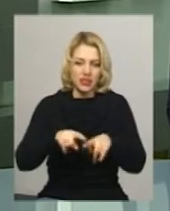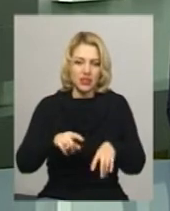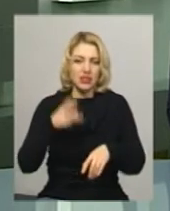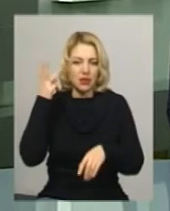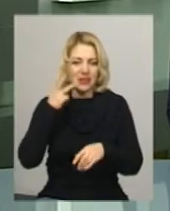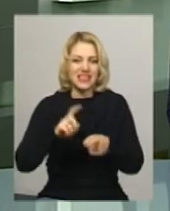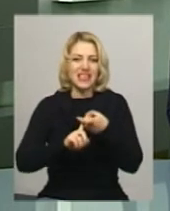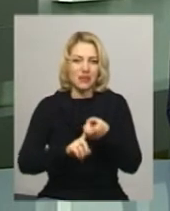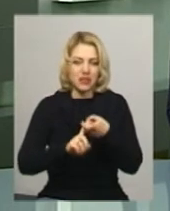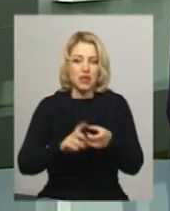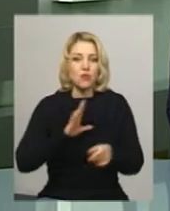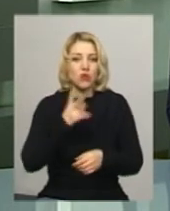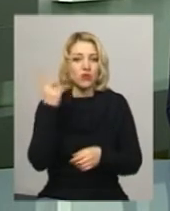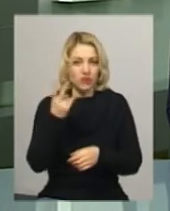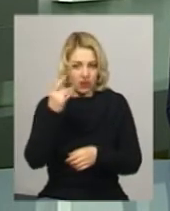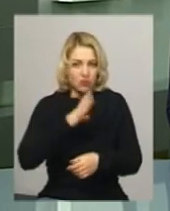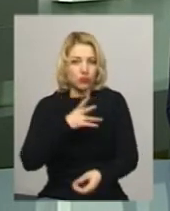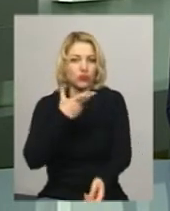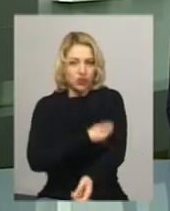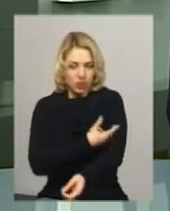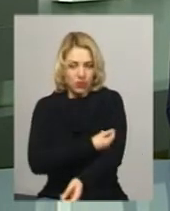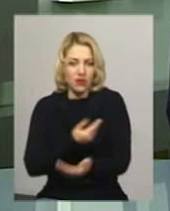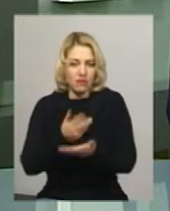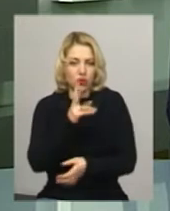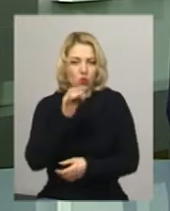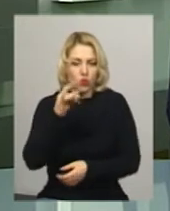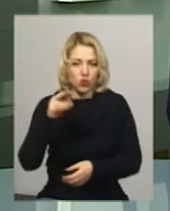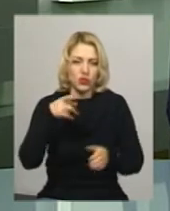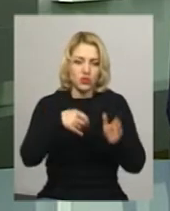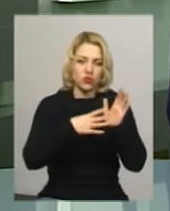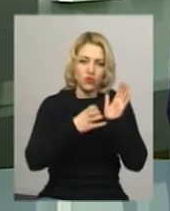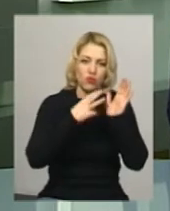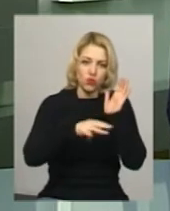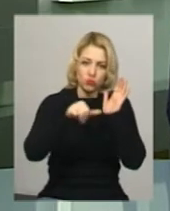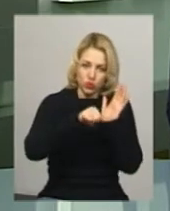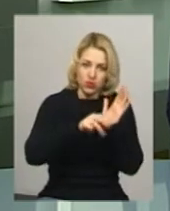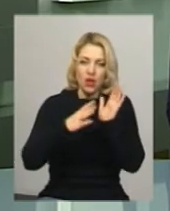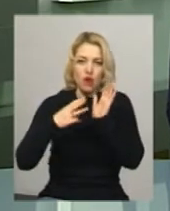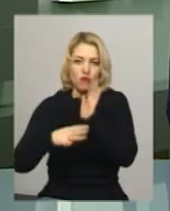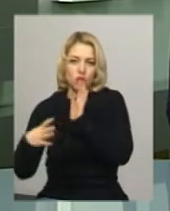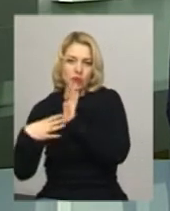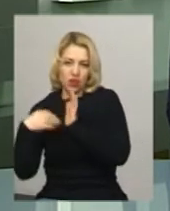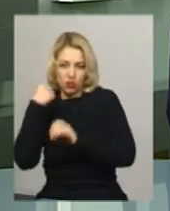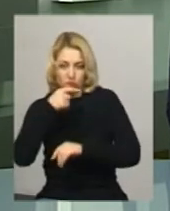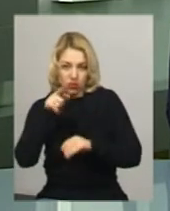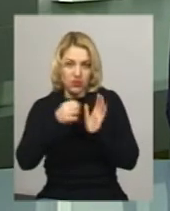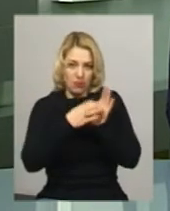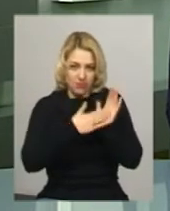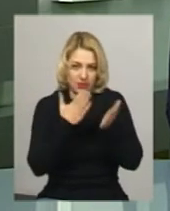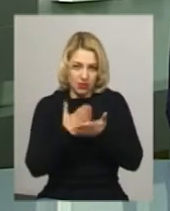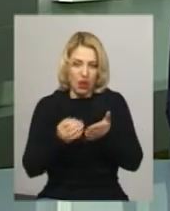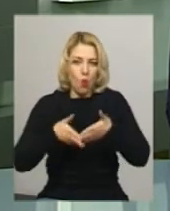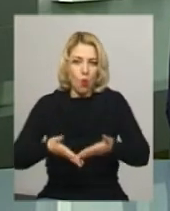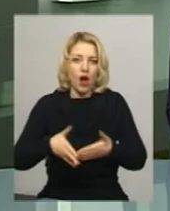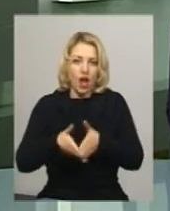був двічі щеплений від кору – у 1986 та 89 роках, що записано у його медичній карті. Це